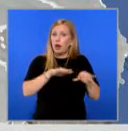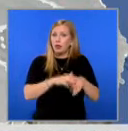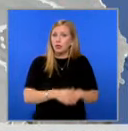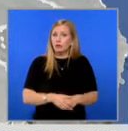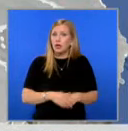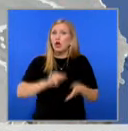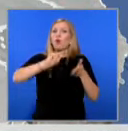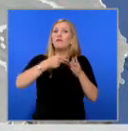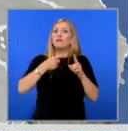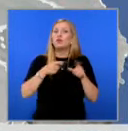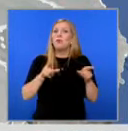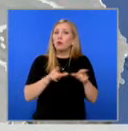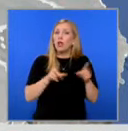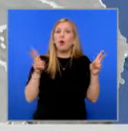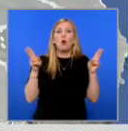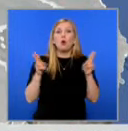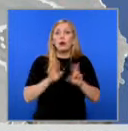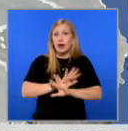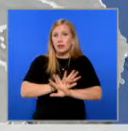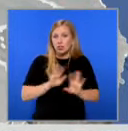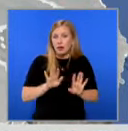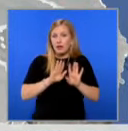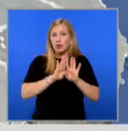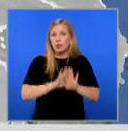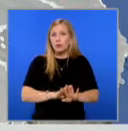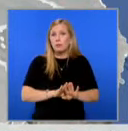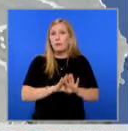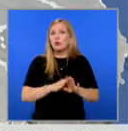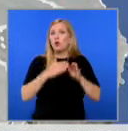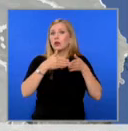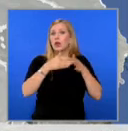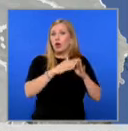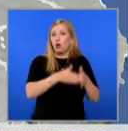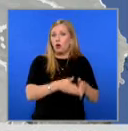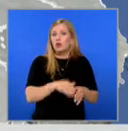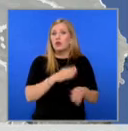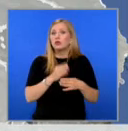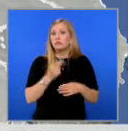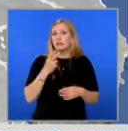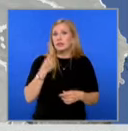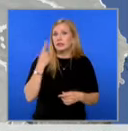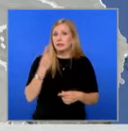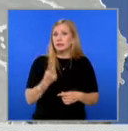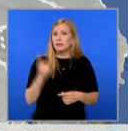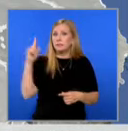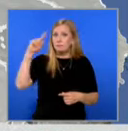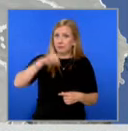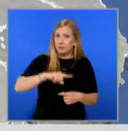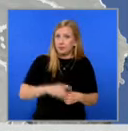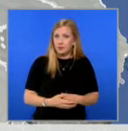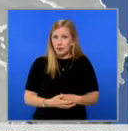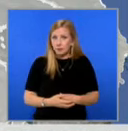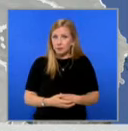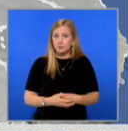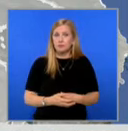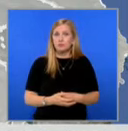от монтрьо ограничава престоя на нечерноморски бойни кораби до 21 дни като общи им тонаж не може да надвишава 45 000 тона водоизместимост